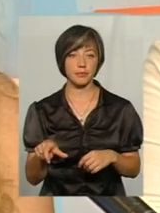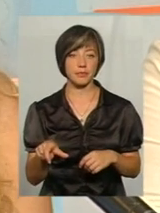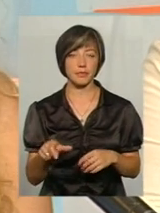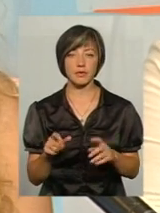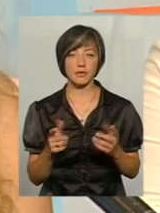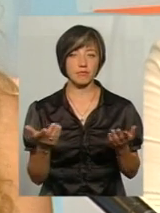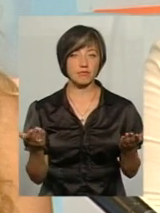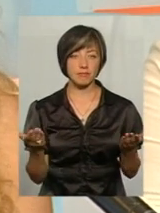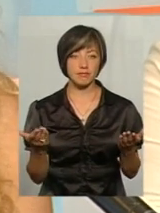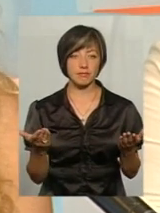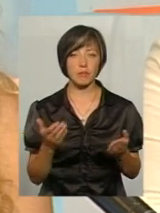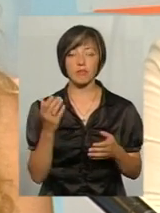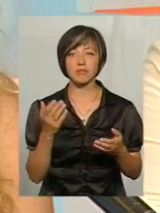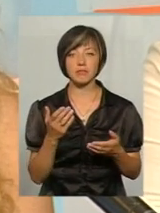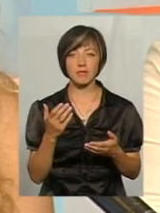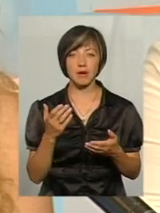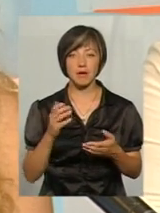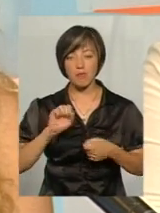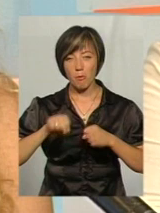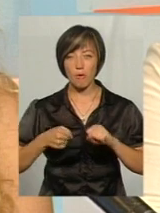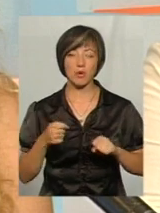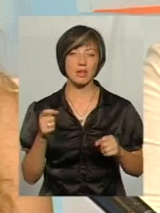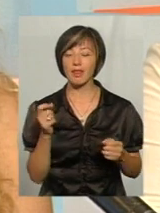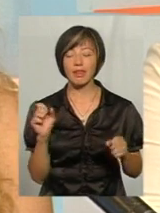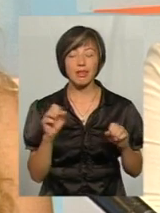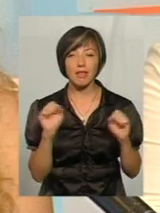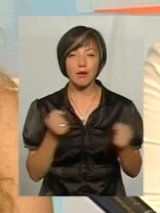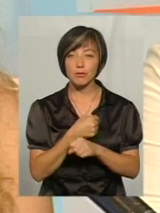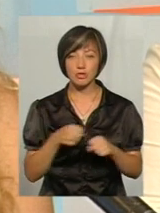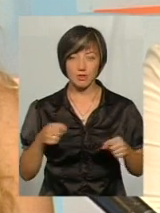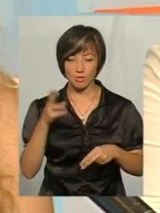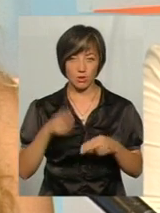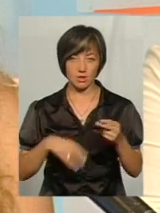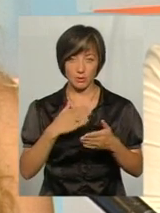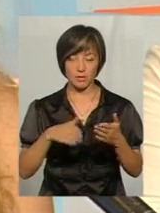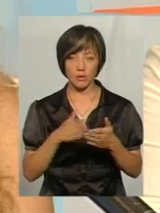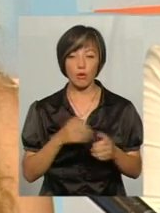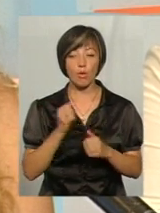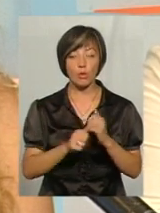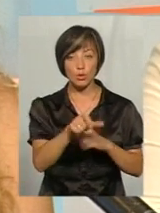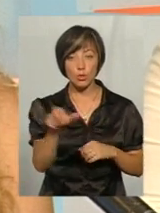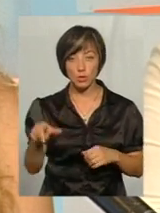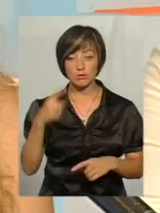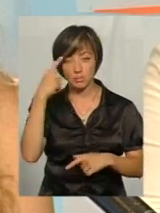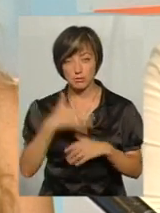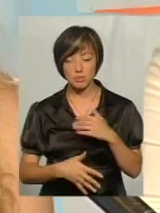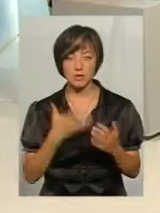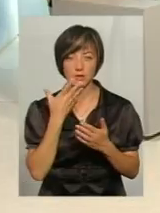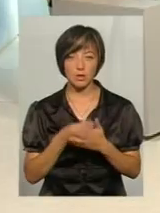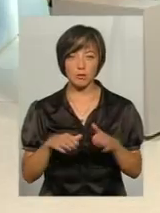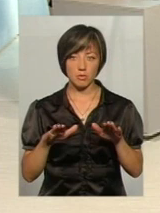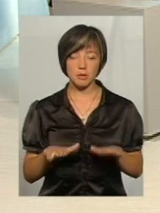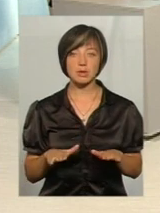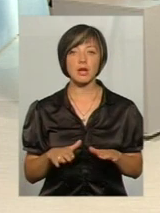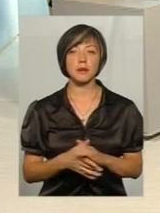побороти зовсім його неможливо. Ми робимо все, що від нас залежить, і це головне, щоб кожен усвідомлював на своєму робочому місці.